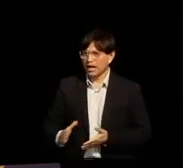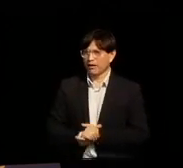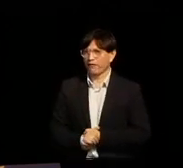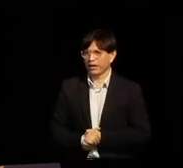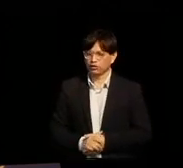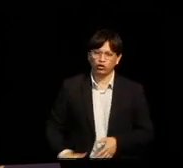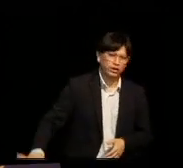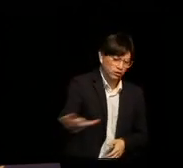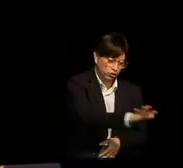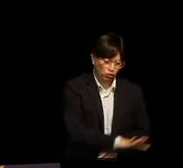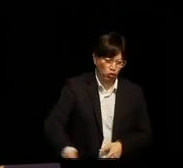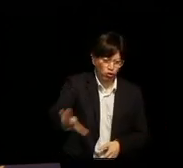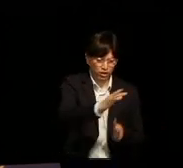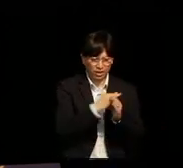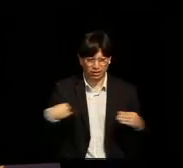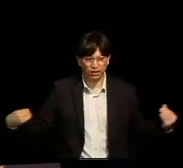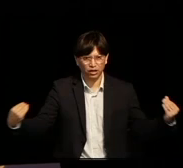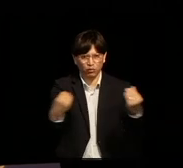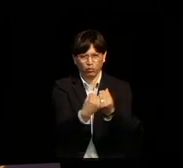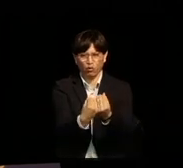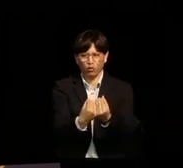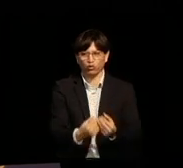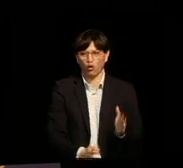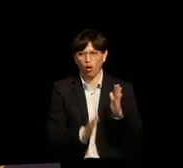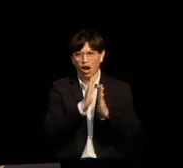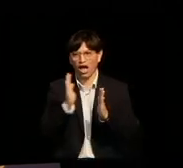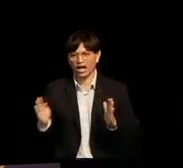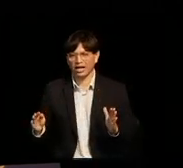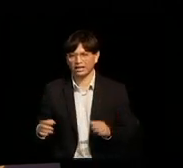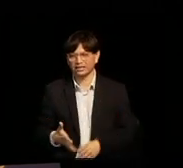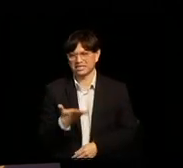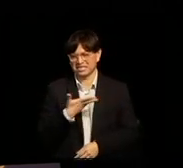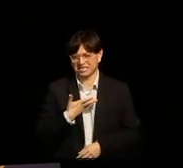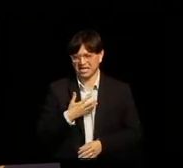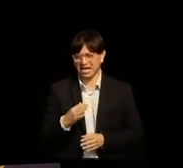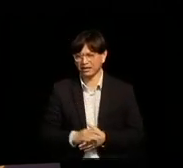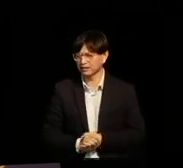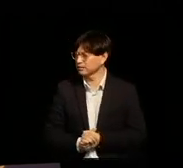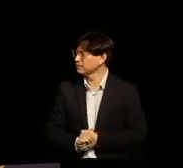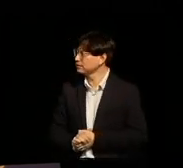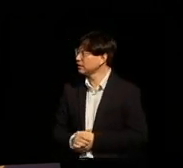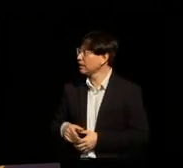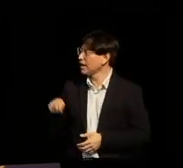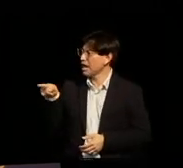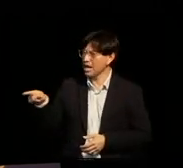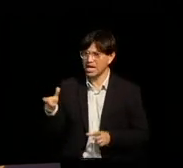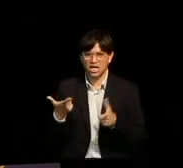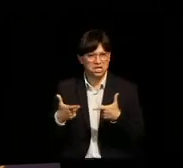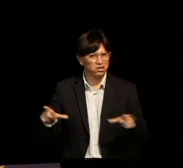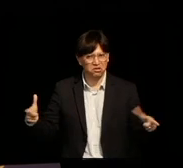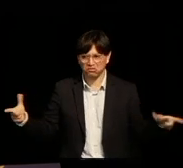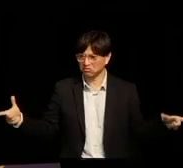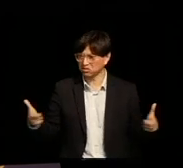zone del mondo la catechesi ha ancora delle trad Tradizioni che che qui non non ci sono più ormai da qualche